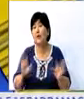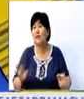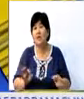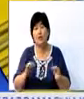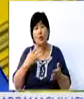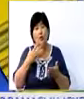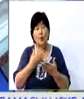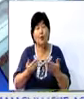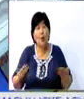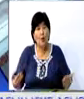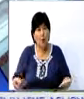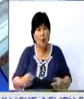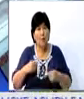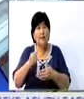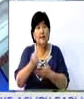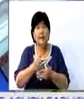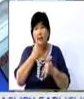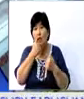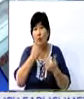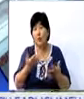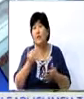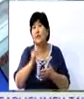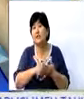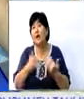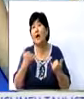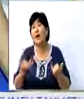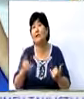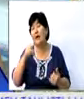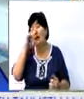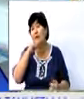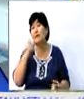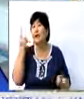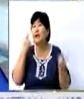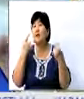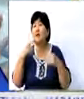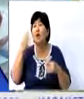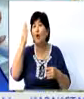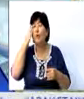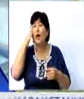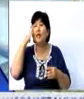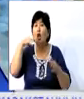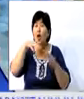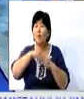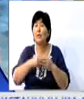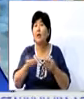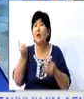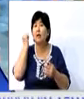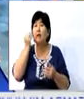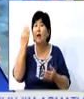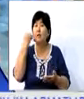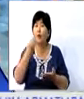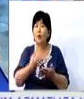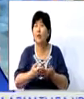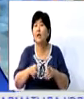ешқайсысы өзінің өміршеңдігін сақтай алмай отыр. Себебі қазіргі қазақы ертегілердің мәні мен мазмұны қадымнан қалған